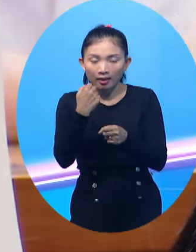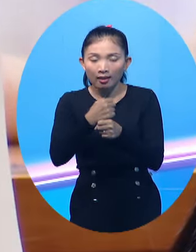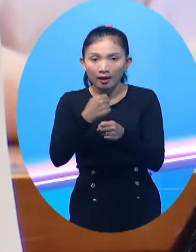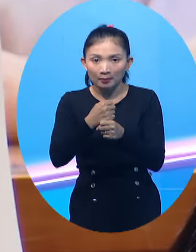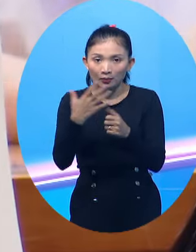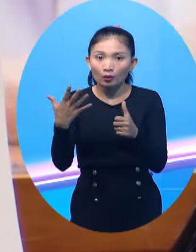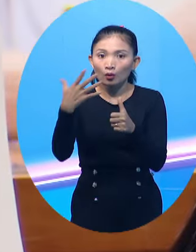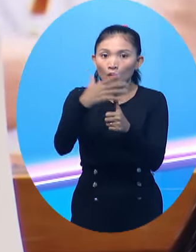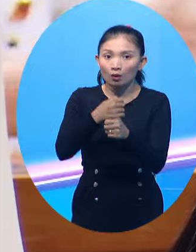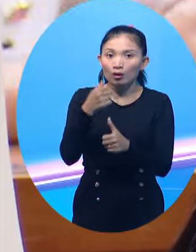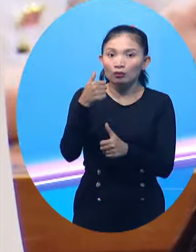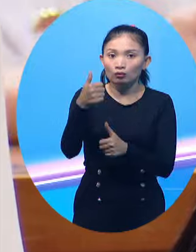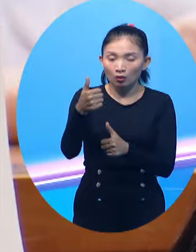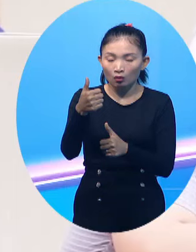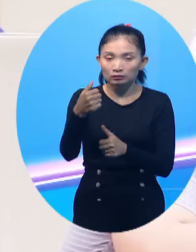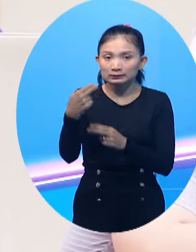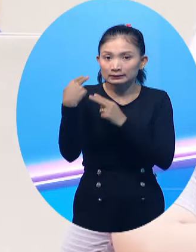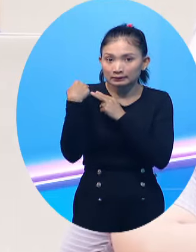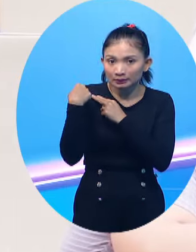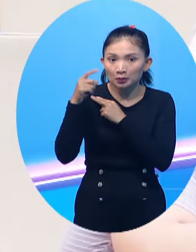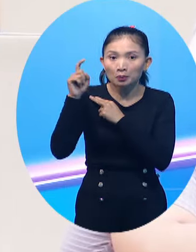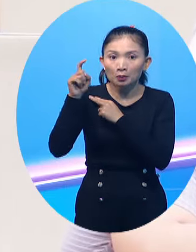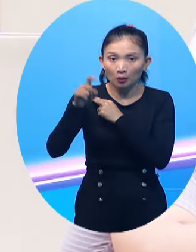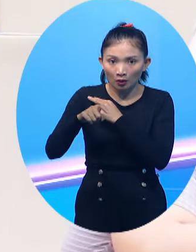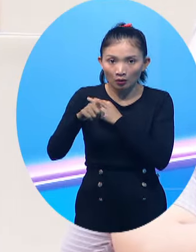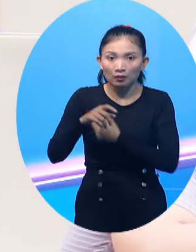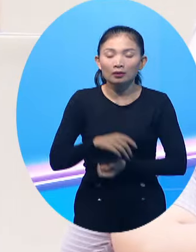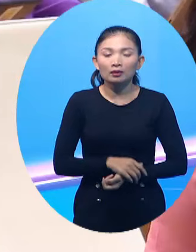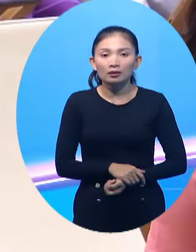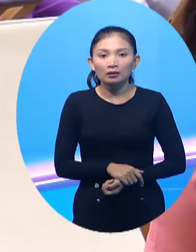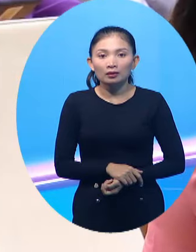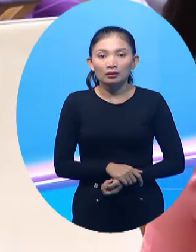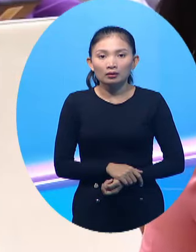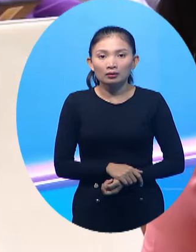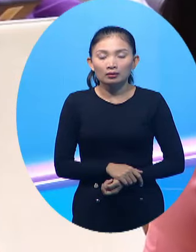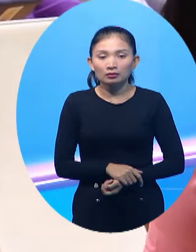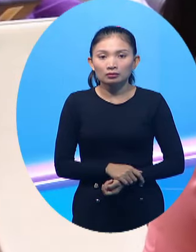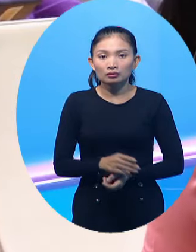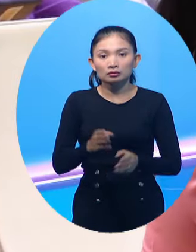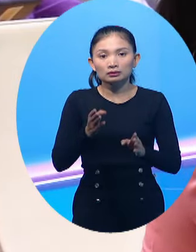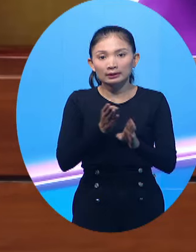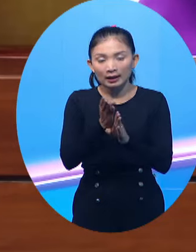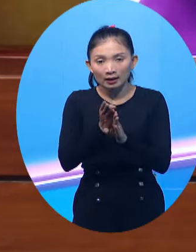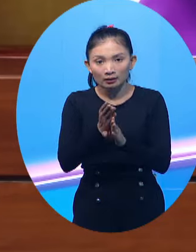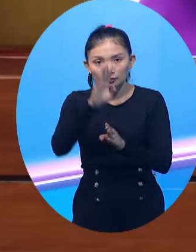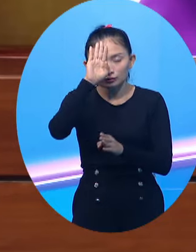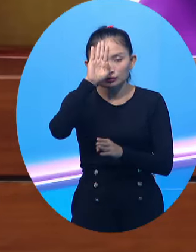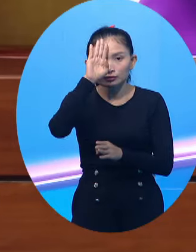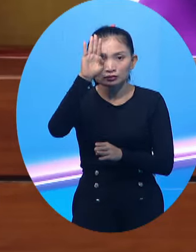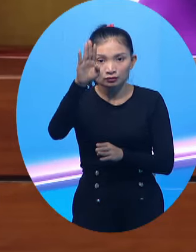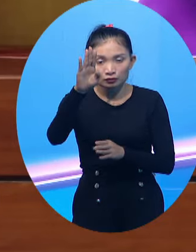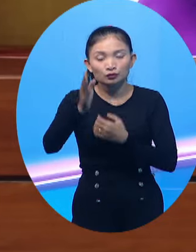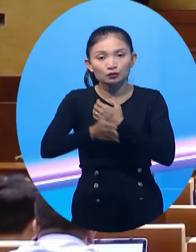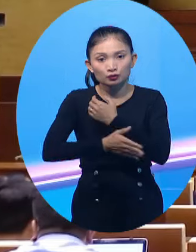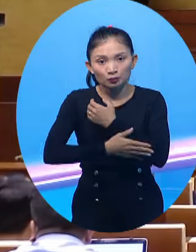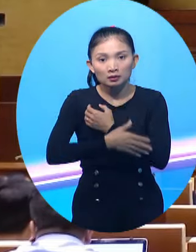sự quyết tâm tinh thần trách nhiệm cao của chính phủ thủ tướng Chính phủ các thành viên chính phủ và các vị trưởng ngành gấp phần thúc đẩy phát triển kinh tế xã hội